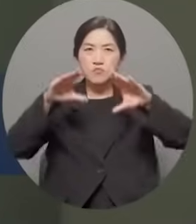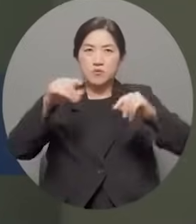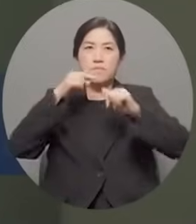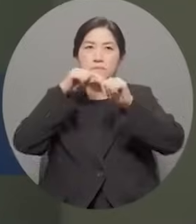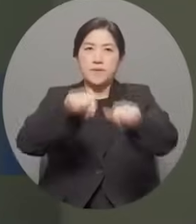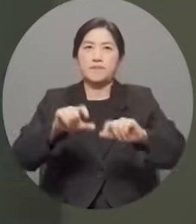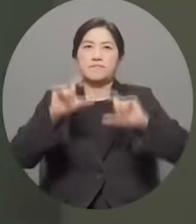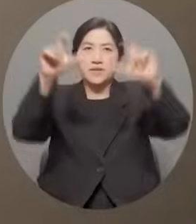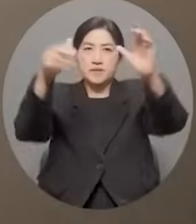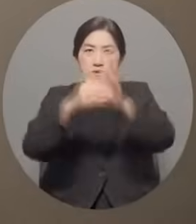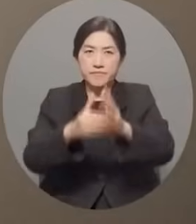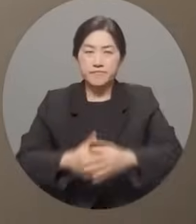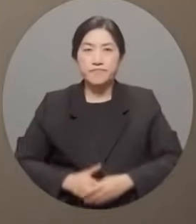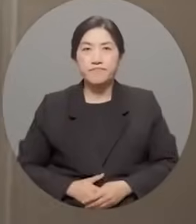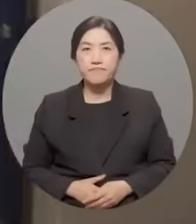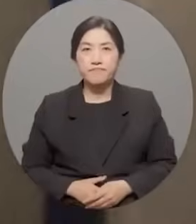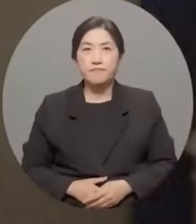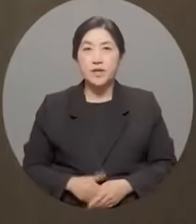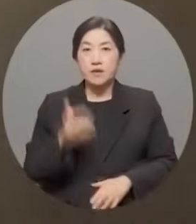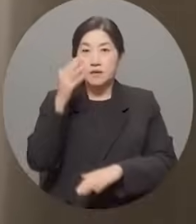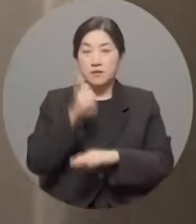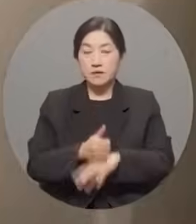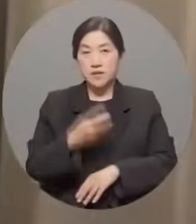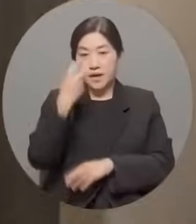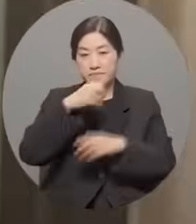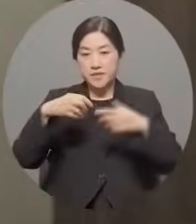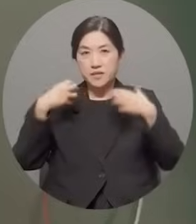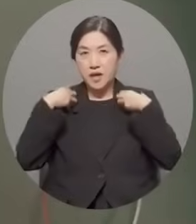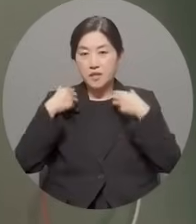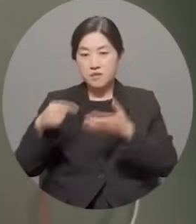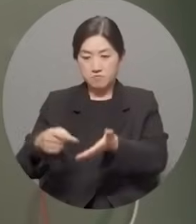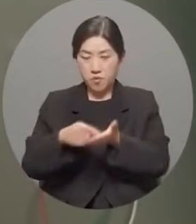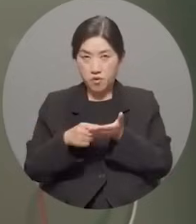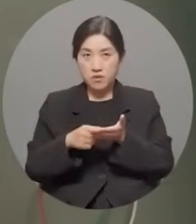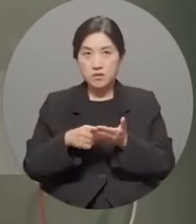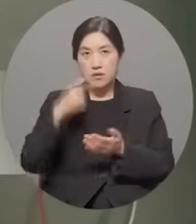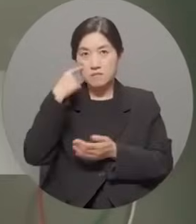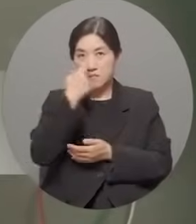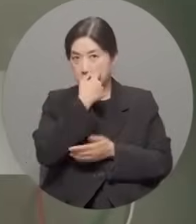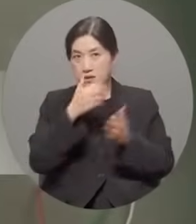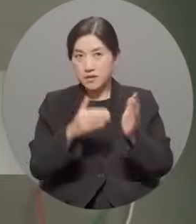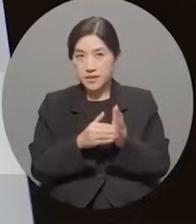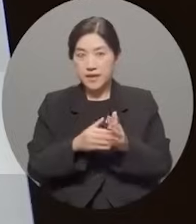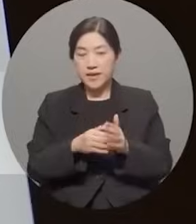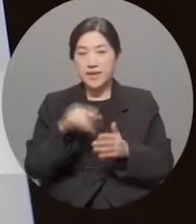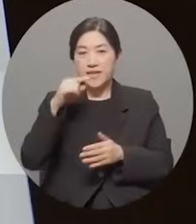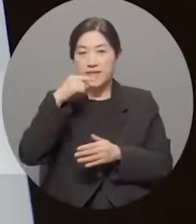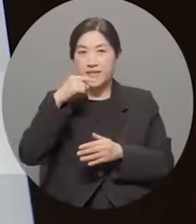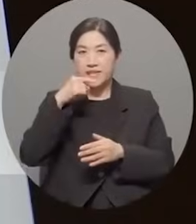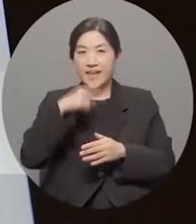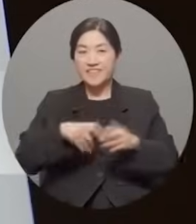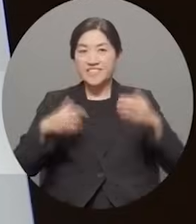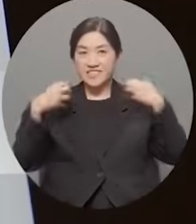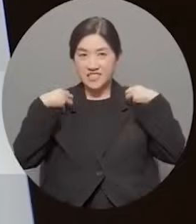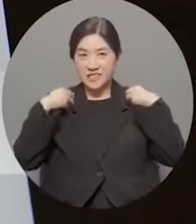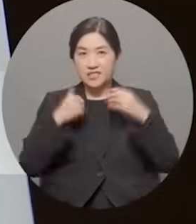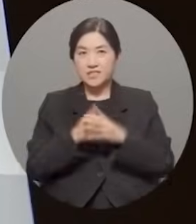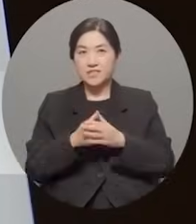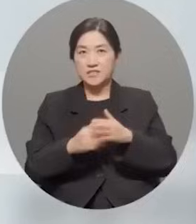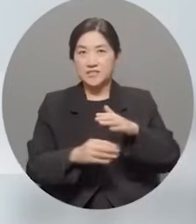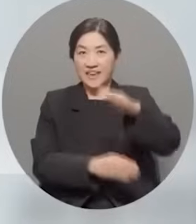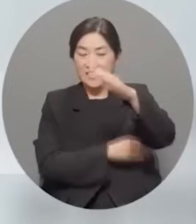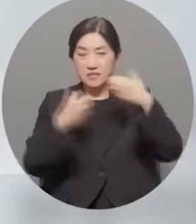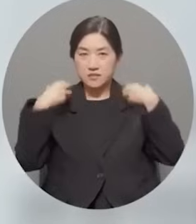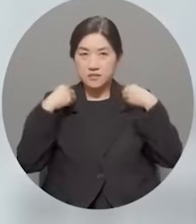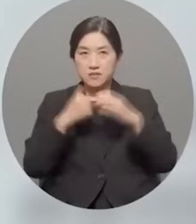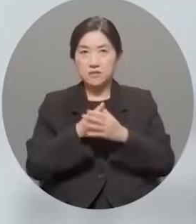중단 명령을. 결국 감리단의 보고를 받고 현장을 확인한 당진 씨는 지난 1일 천장 공사에 대해